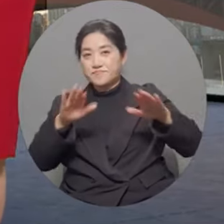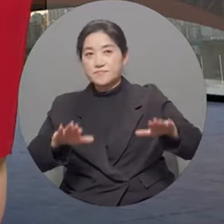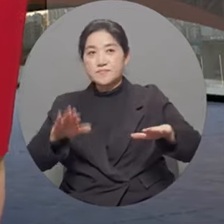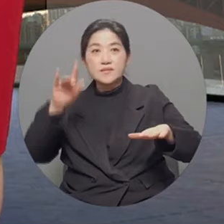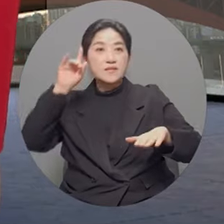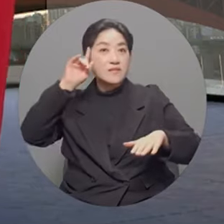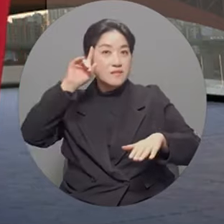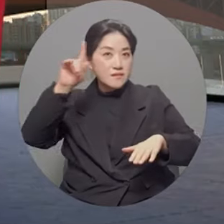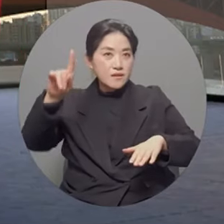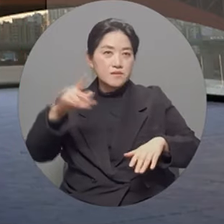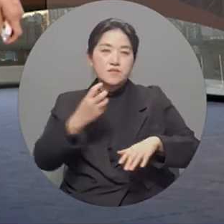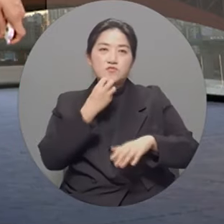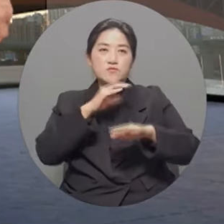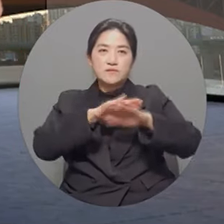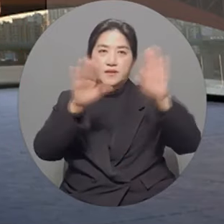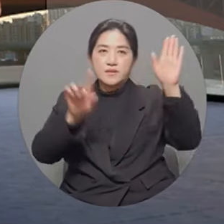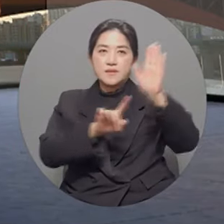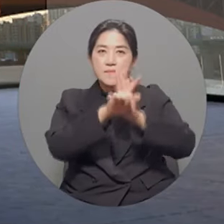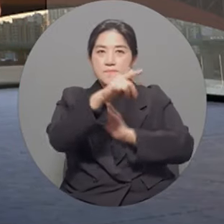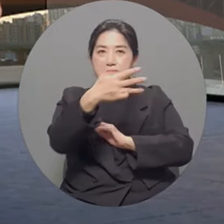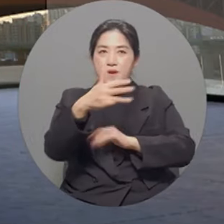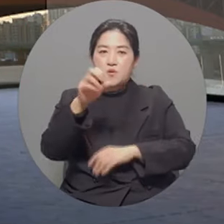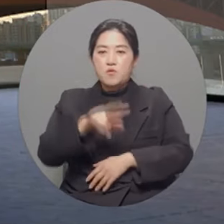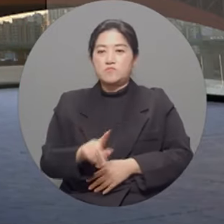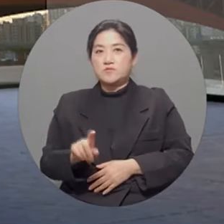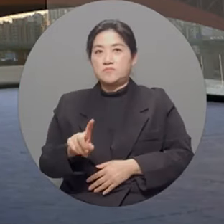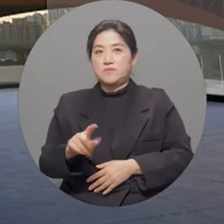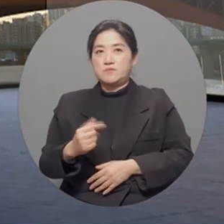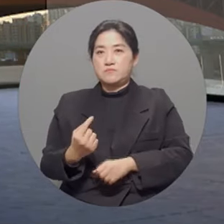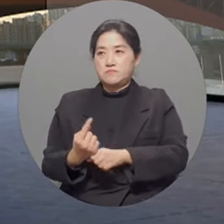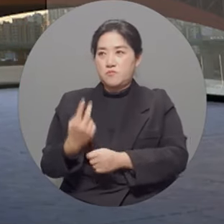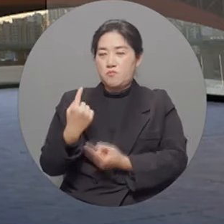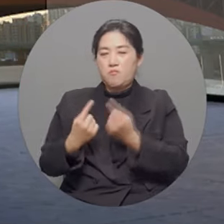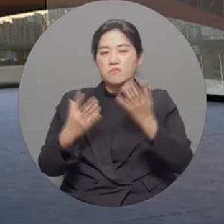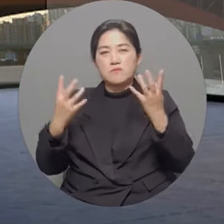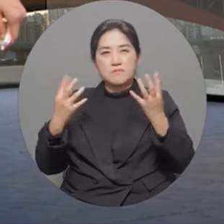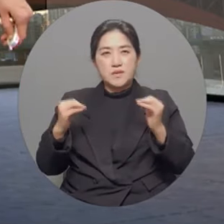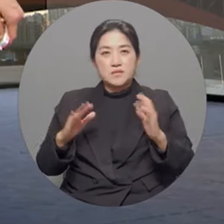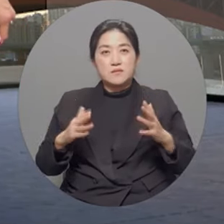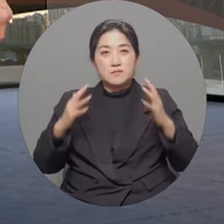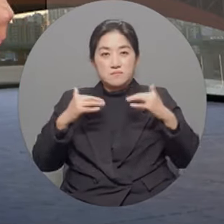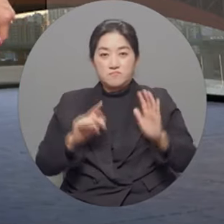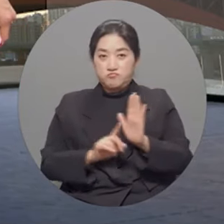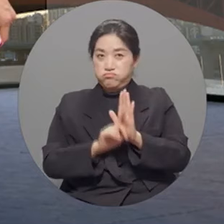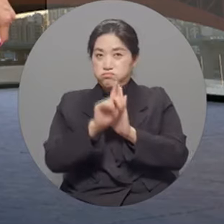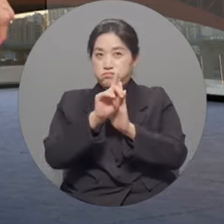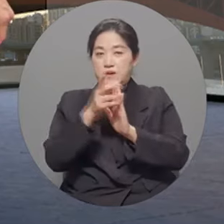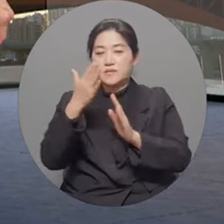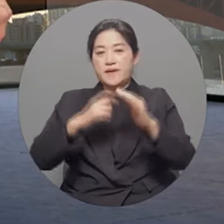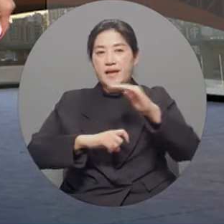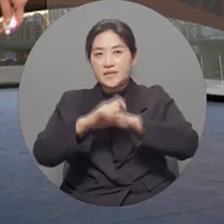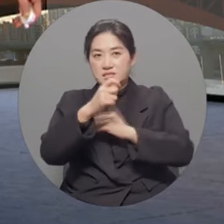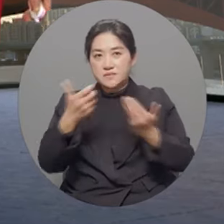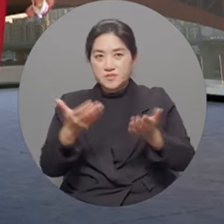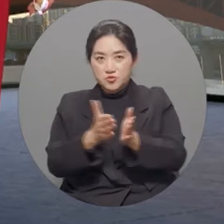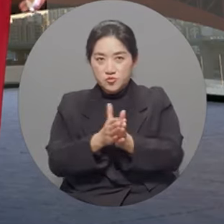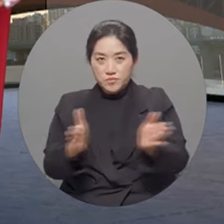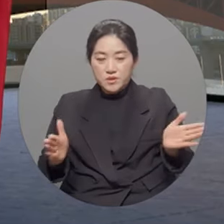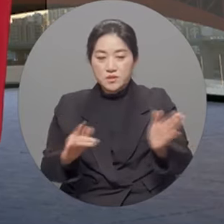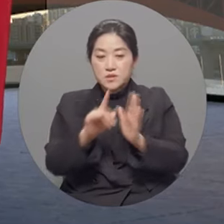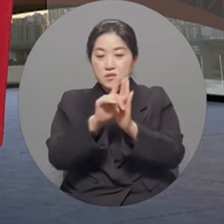최고 기온은 8도, 광주가 11도까지 올라서 예년 수준을 크게 웃돌겠습니다. 다만 아침 출근길 기온이